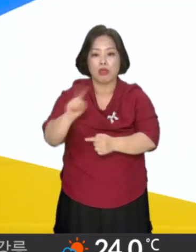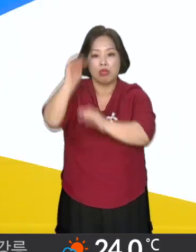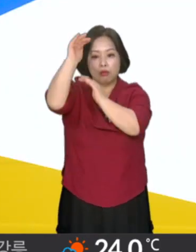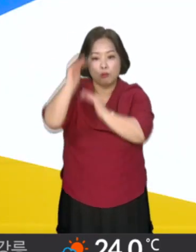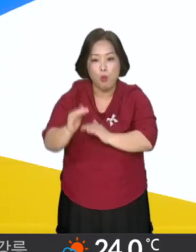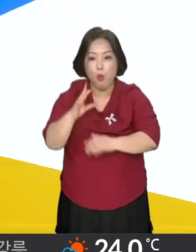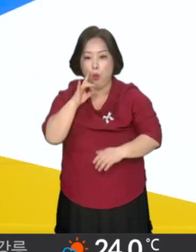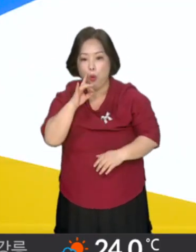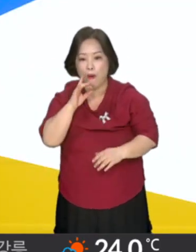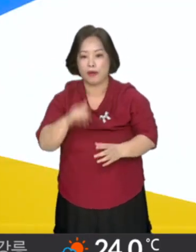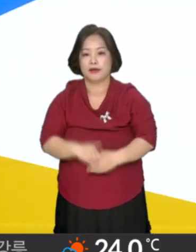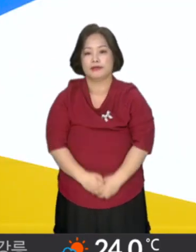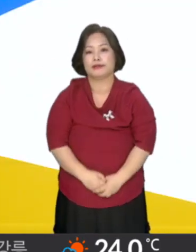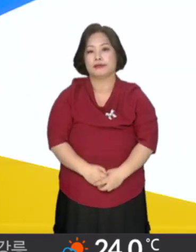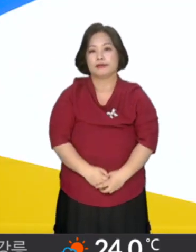연합뉴스 TV 강창구입니다